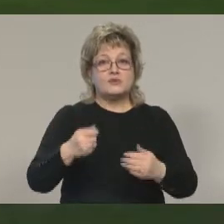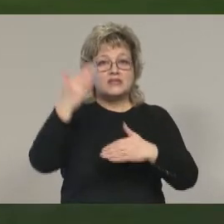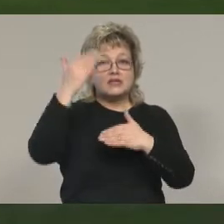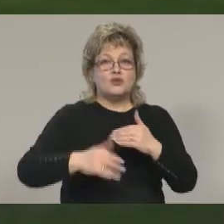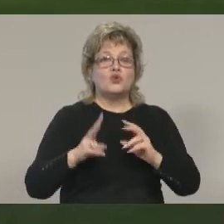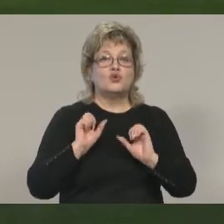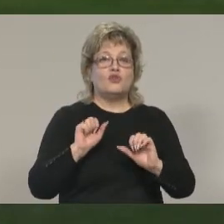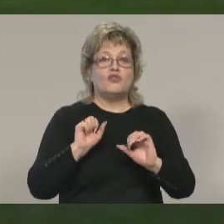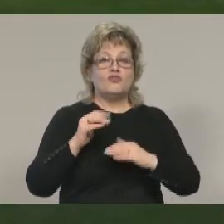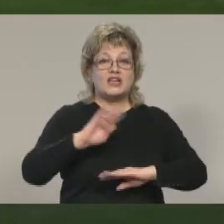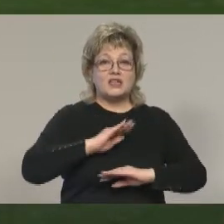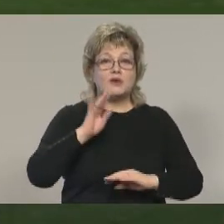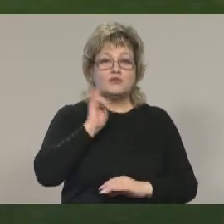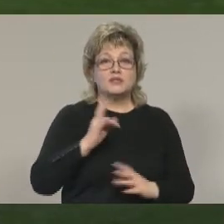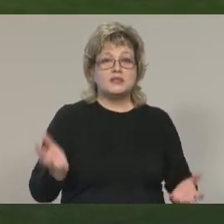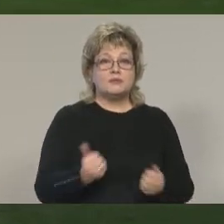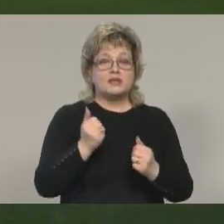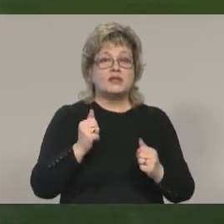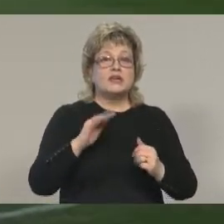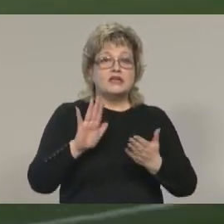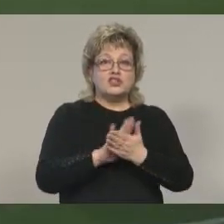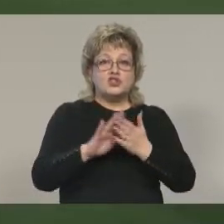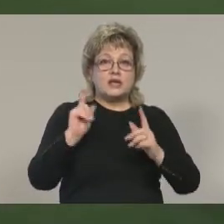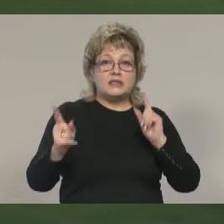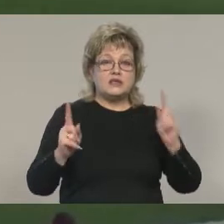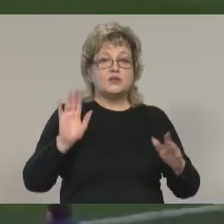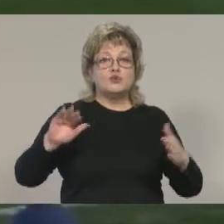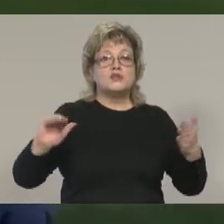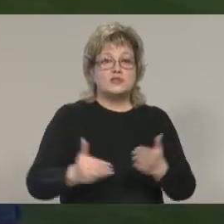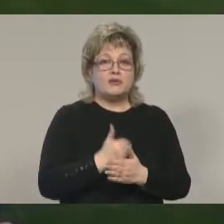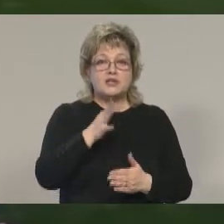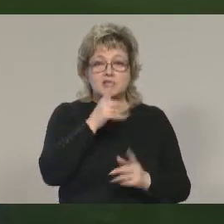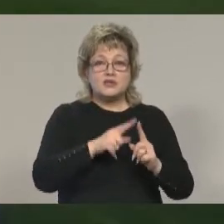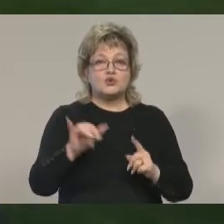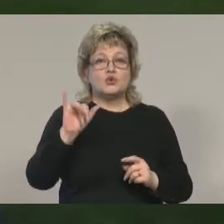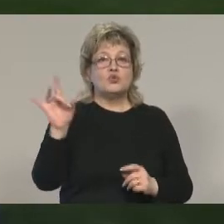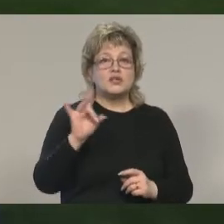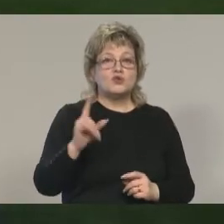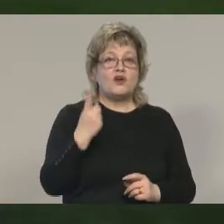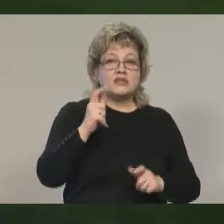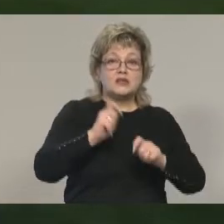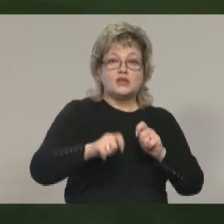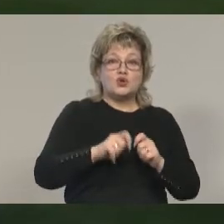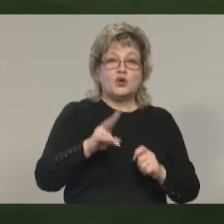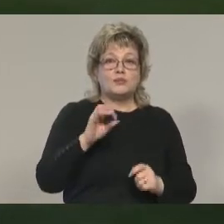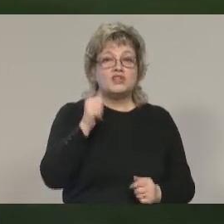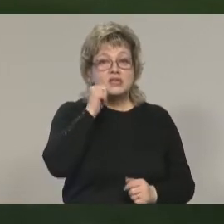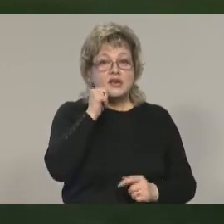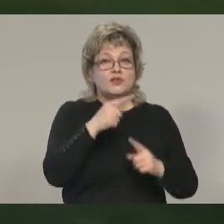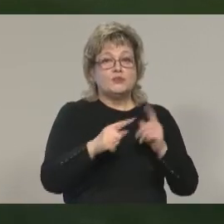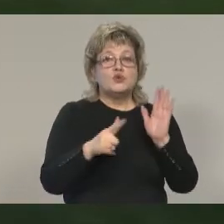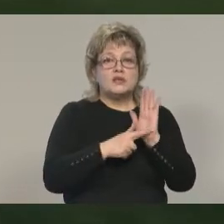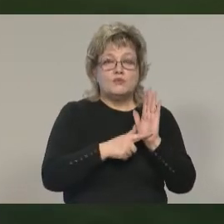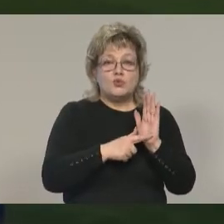вратарь норвежцев спас. Ничья 1-1. И перед возобновлением сезона у Ростова один контрольный матч. Завтра в половине седьмого